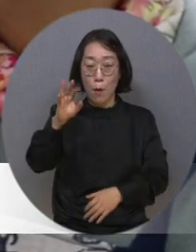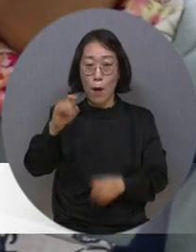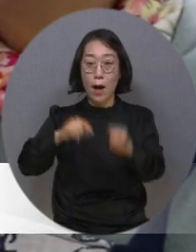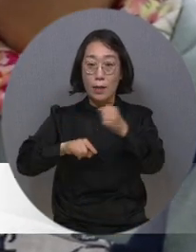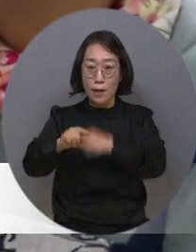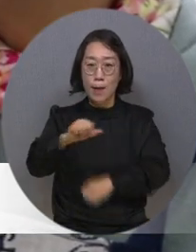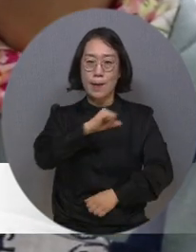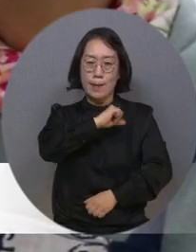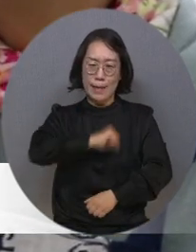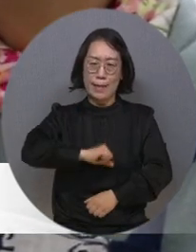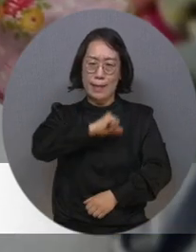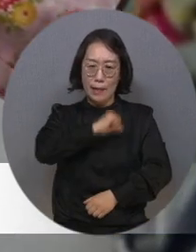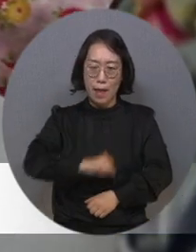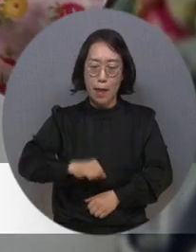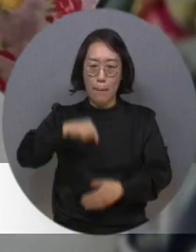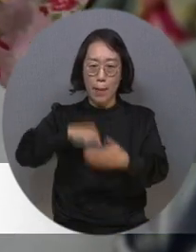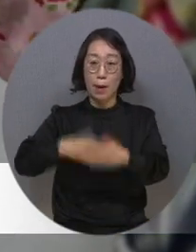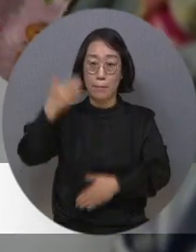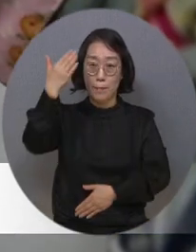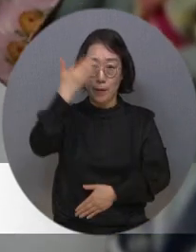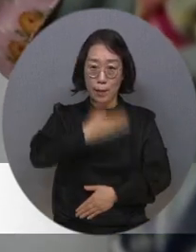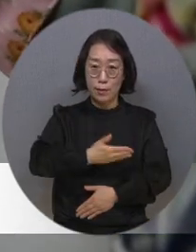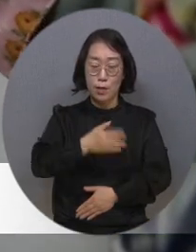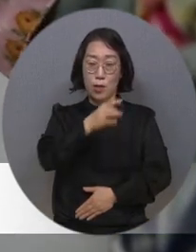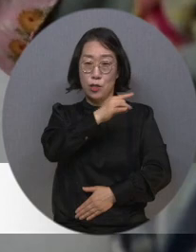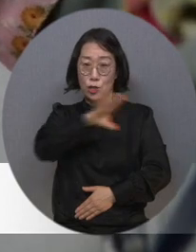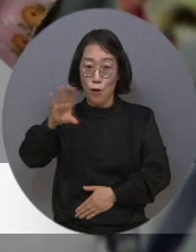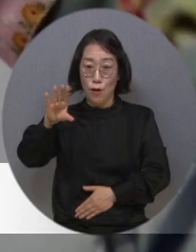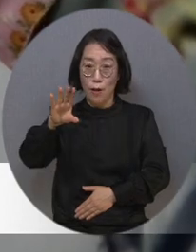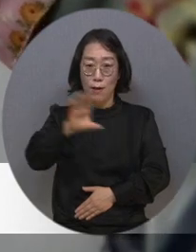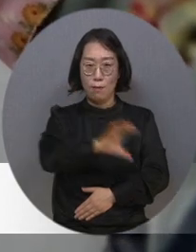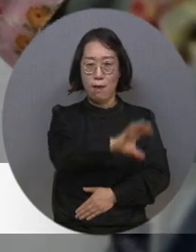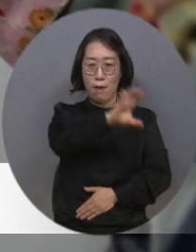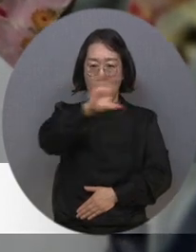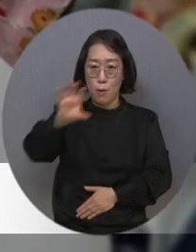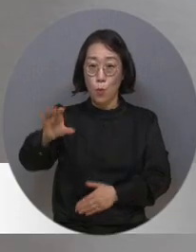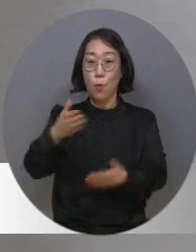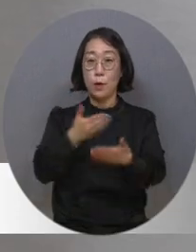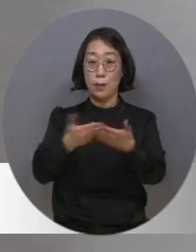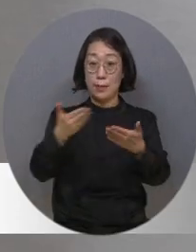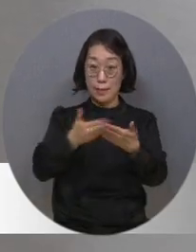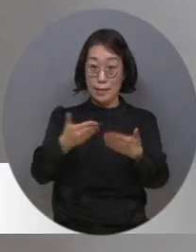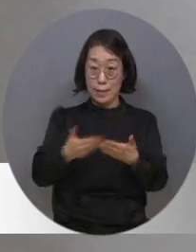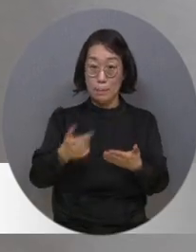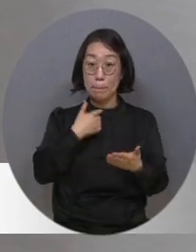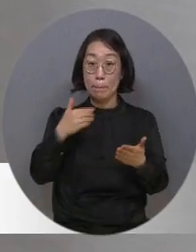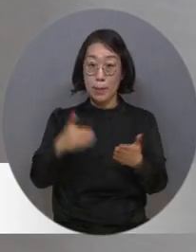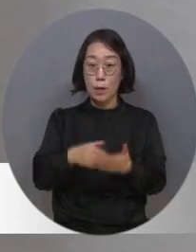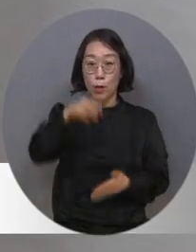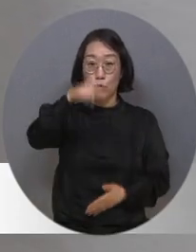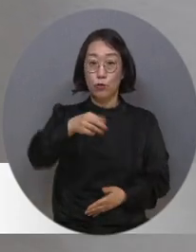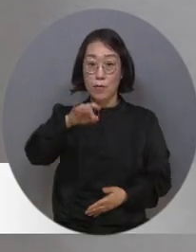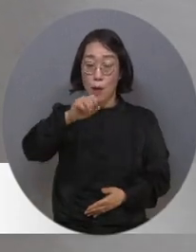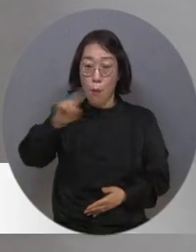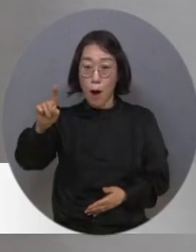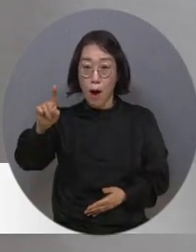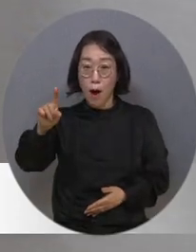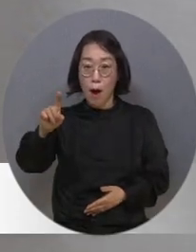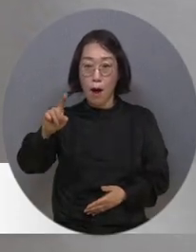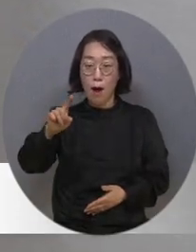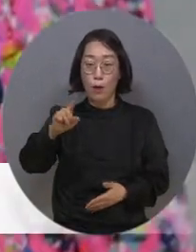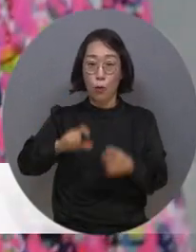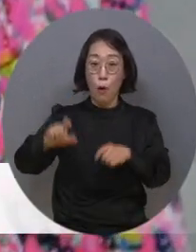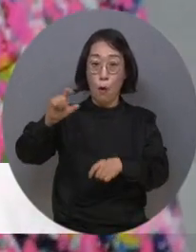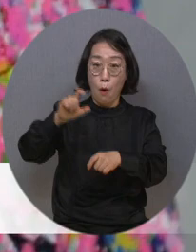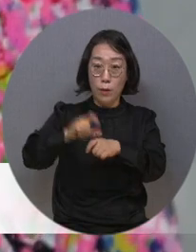인내, 고결한 마음, 고든 절개 등을 그림으로 표현한 오연경 작가는 수채화에서 매화 특성을 잘 표현하기